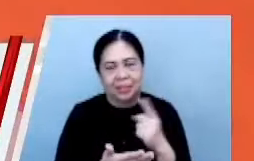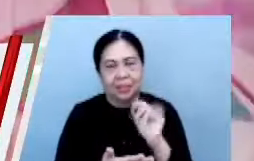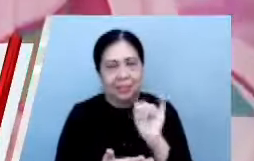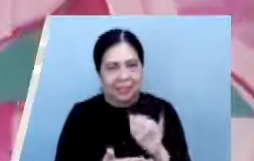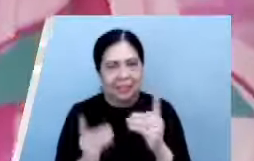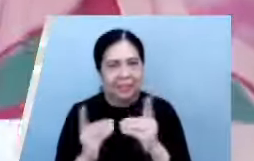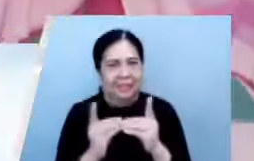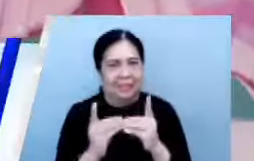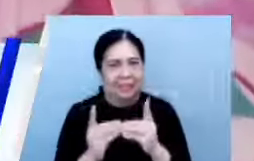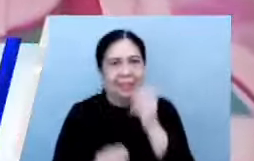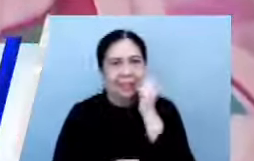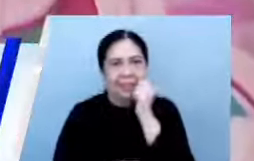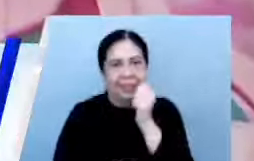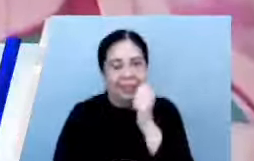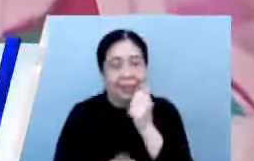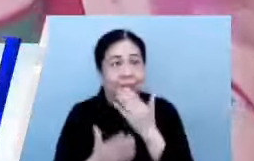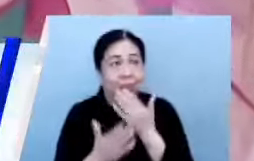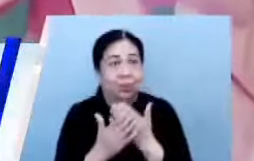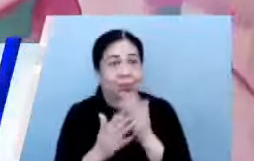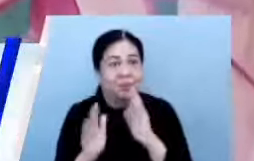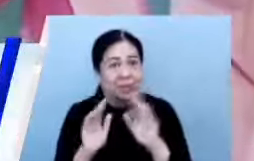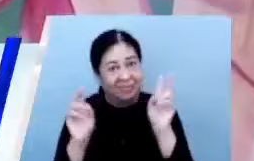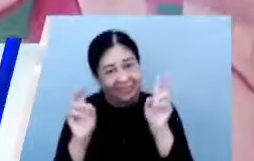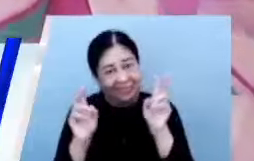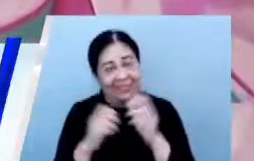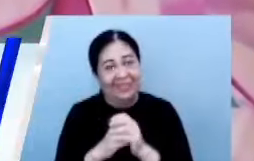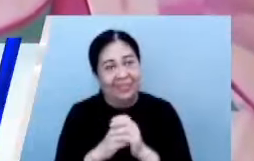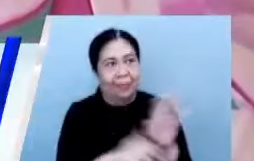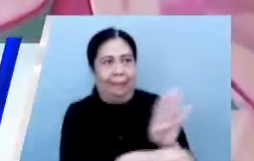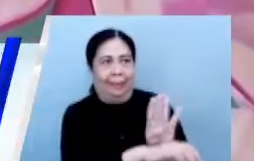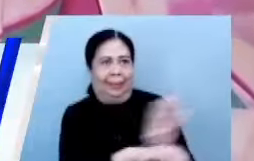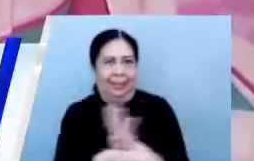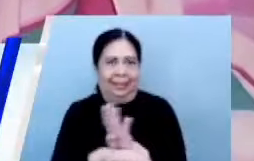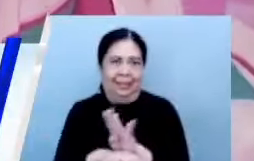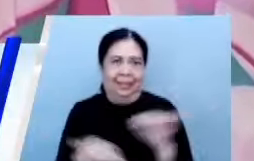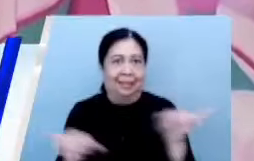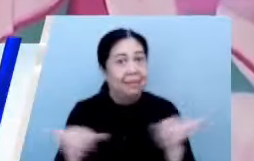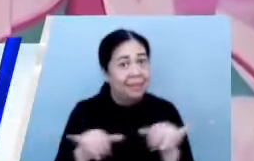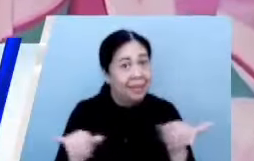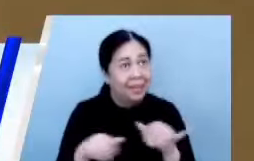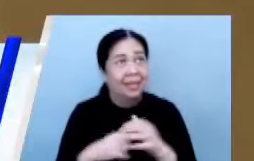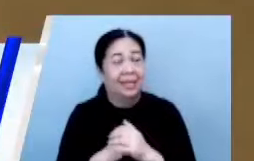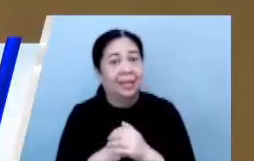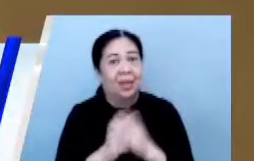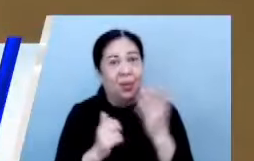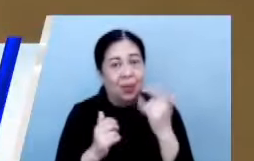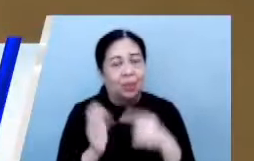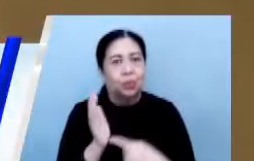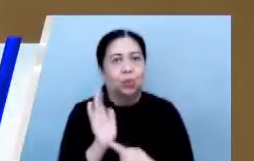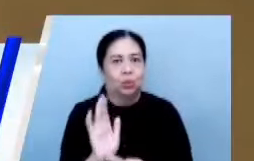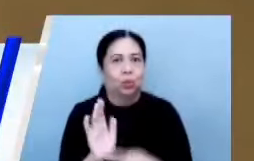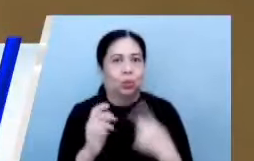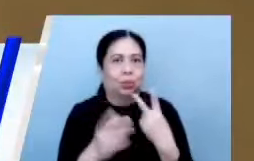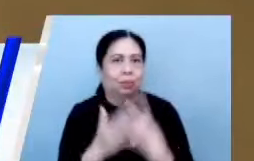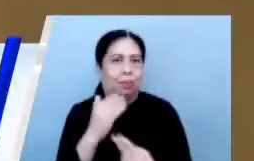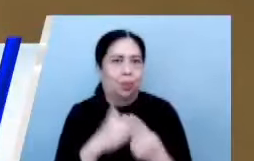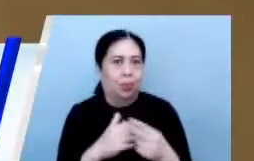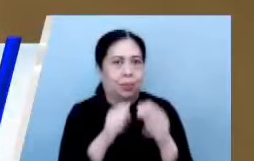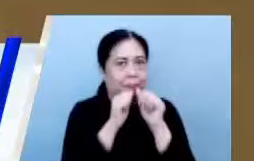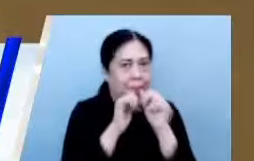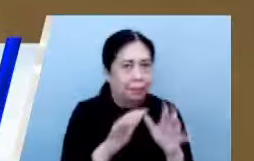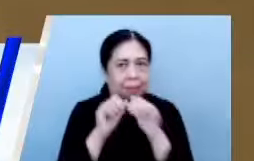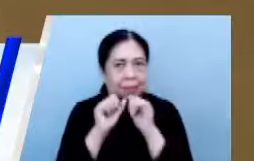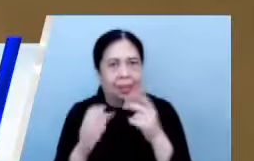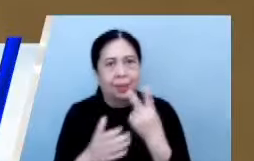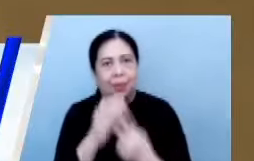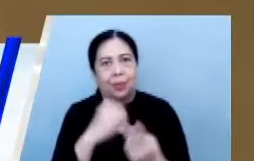lagi. It's a good problem actually yung busy kami parehas because it shows na we are both blessed and that we are both busy